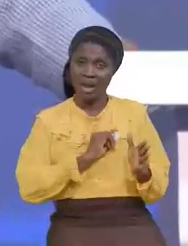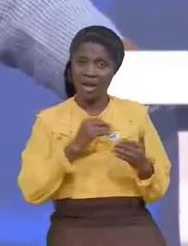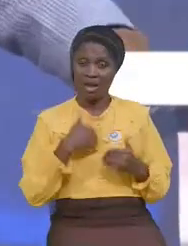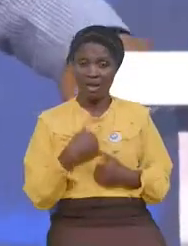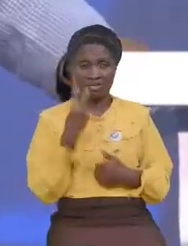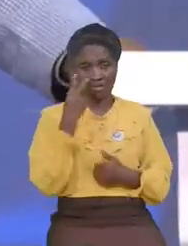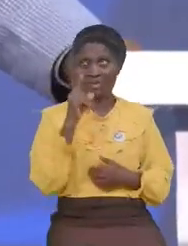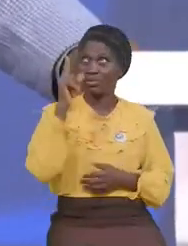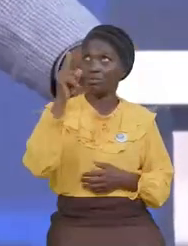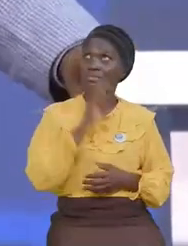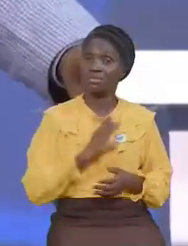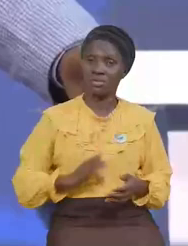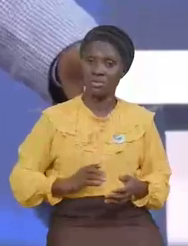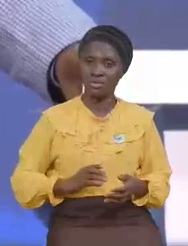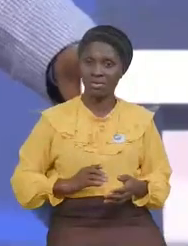Je t'ai vu, Christ.